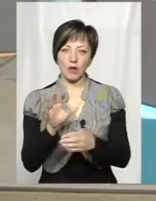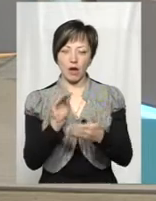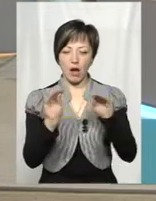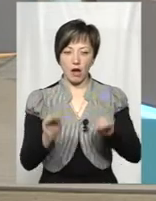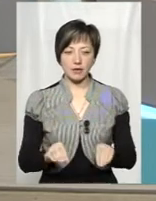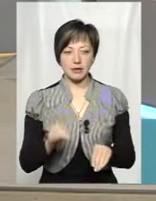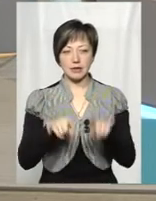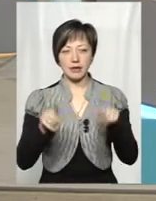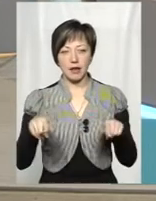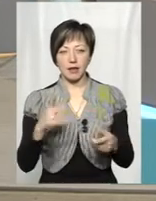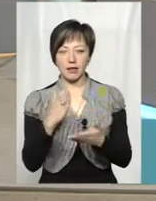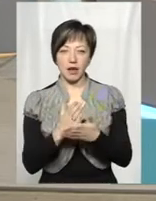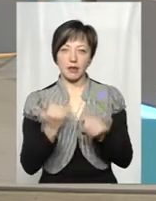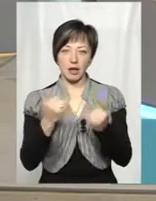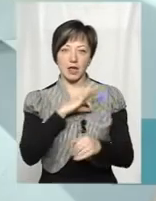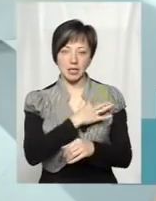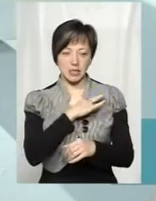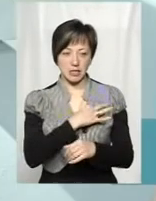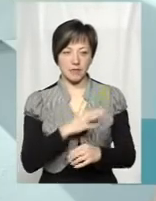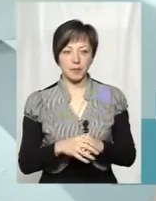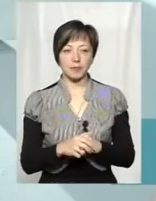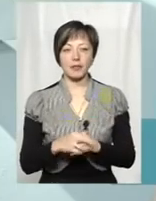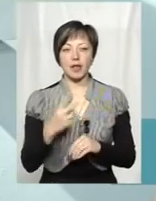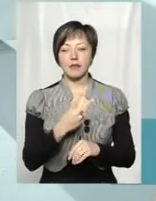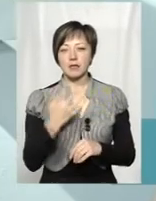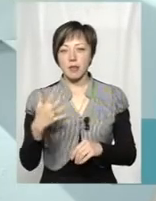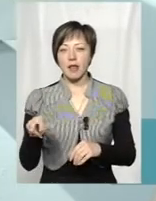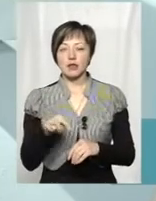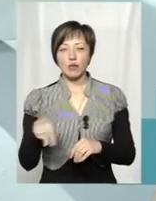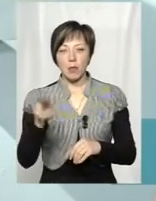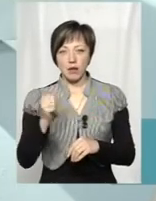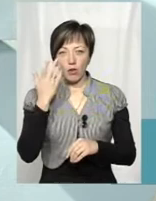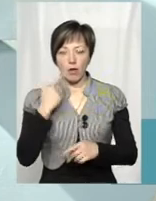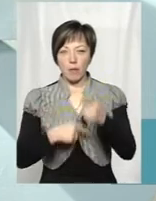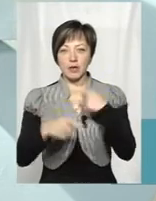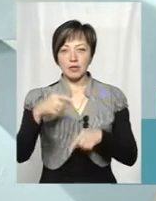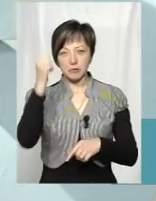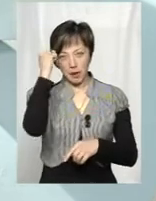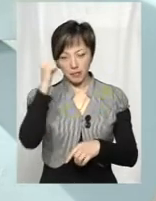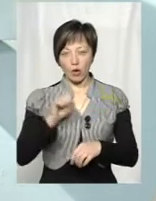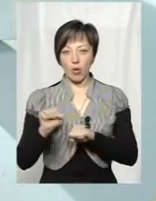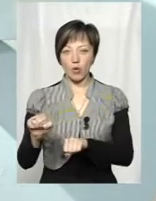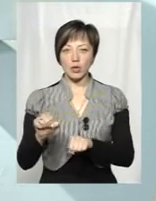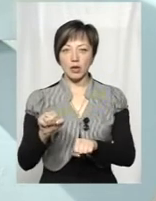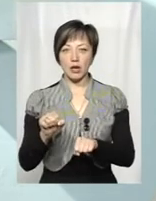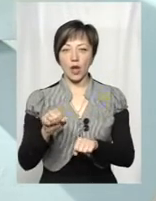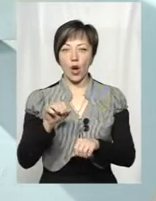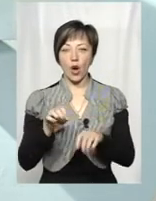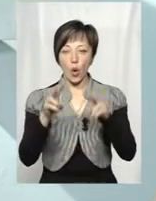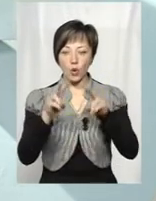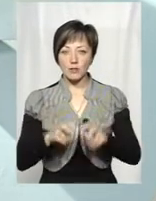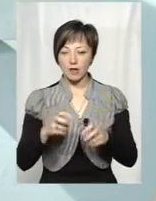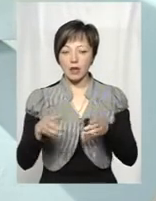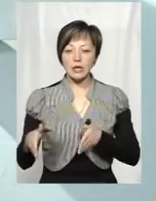ще деякі дані, які для слідства. 25 листопада, коли ми повертались з пам'яткоохоронної розвідки, ми виявили, від траси